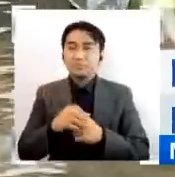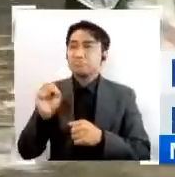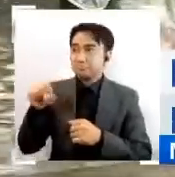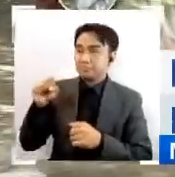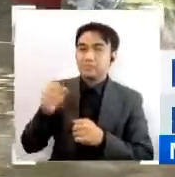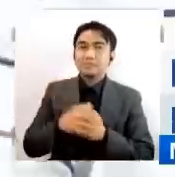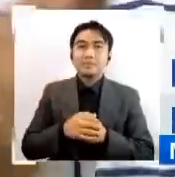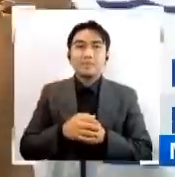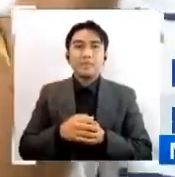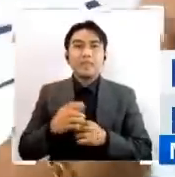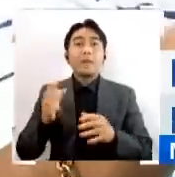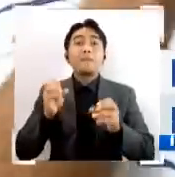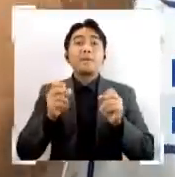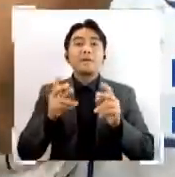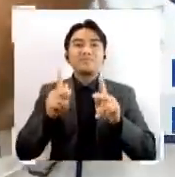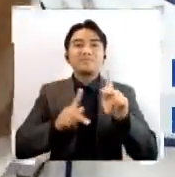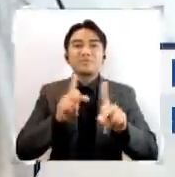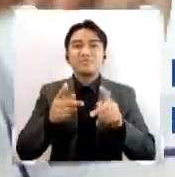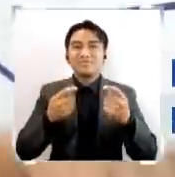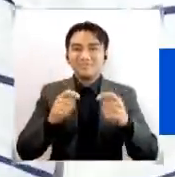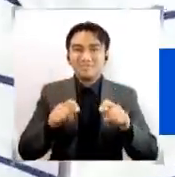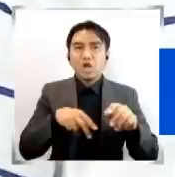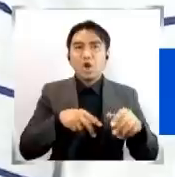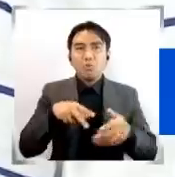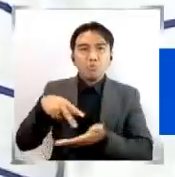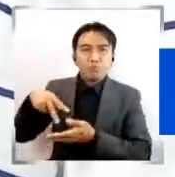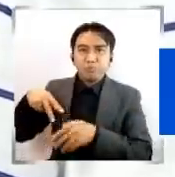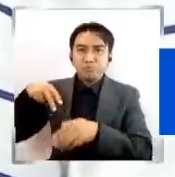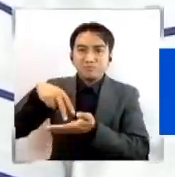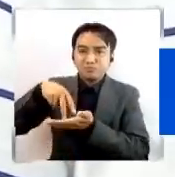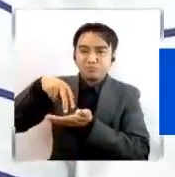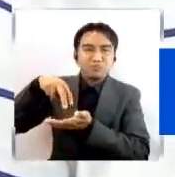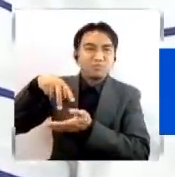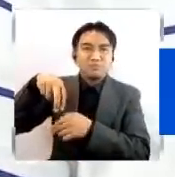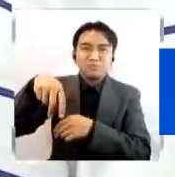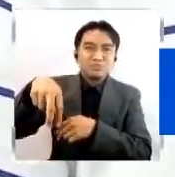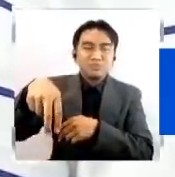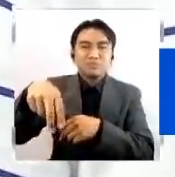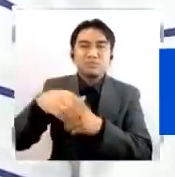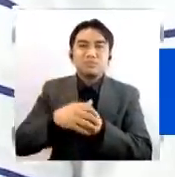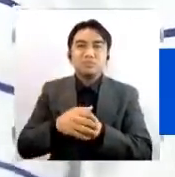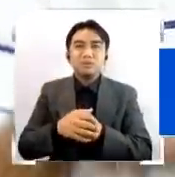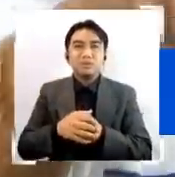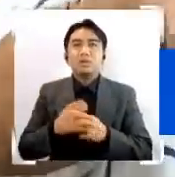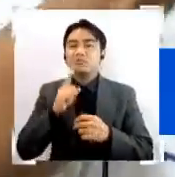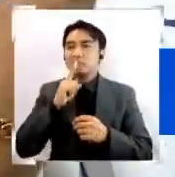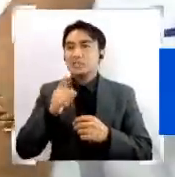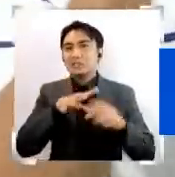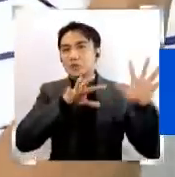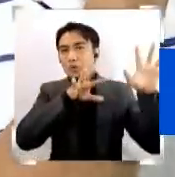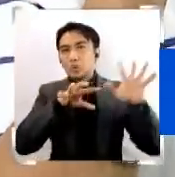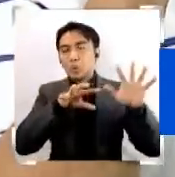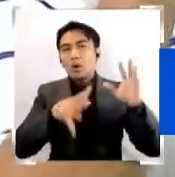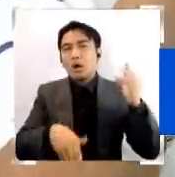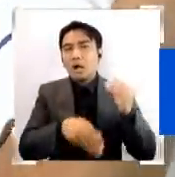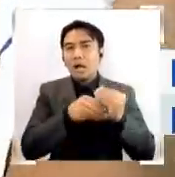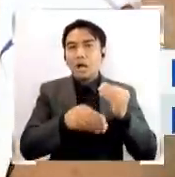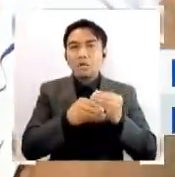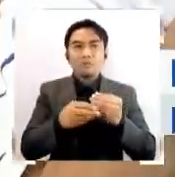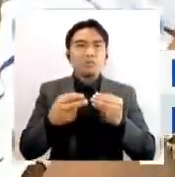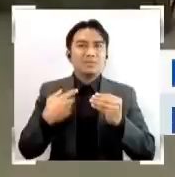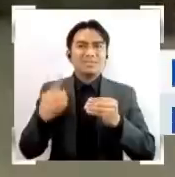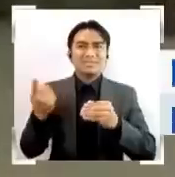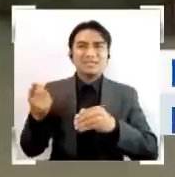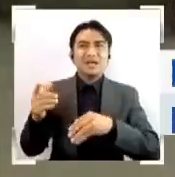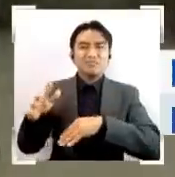lumusong sa baha. Sa high tide at saka sa pagulan, nakalaki yung pagulan. Pero usually, sa high tide lang lumulubog kami.